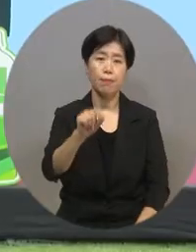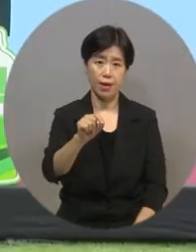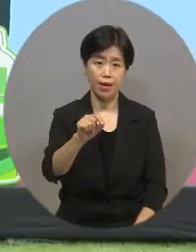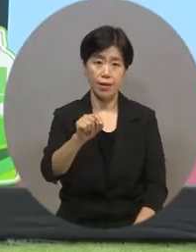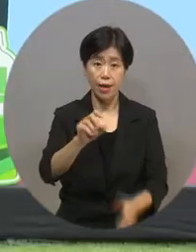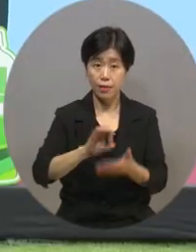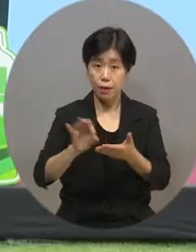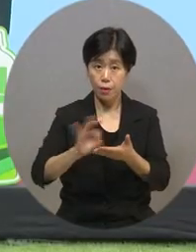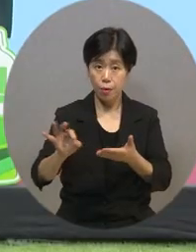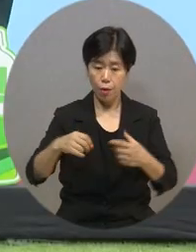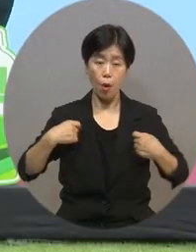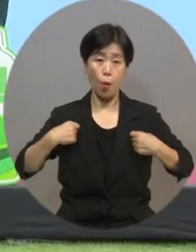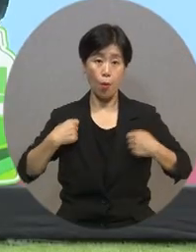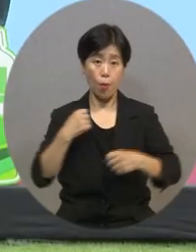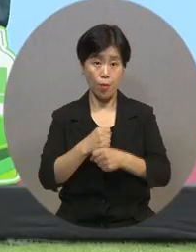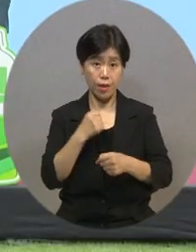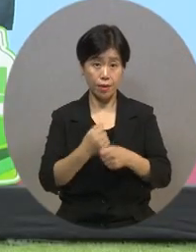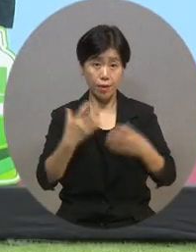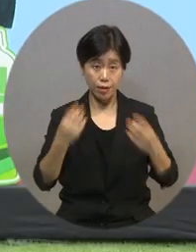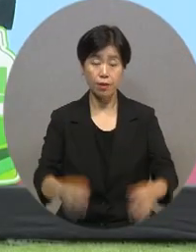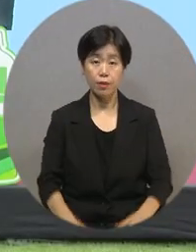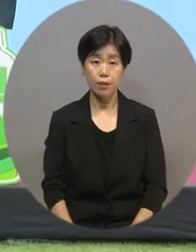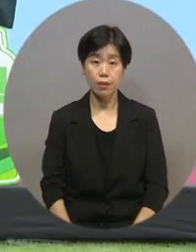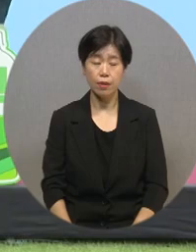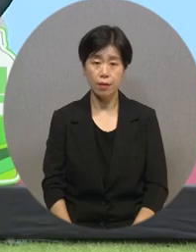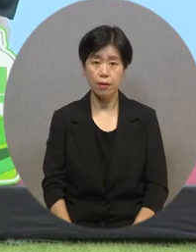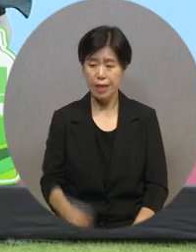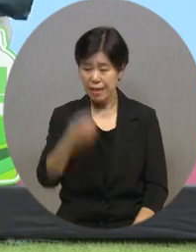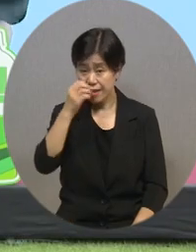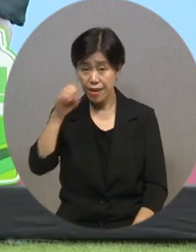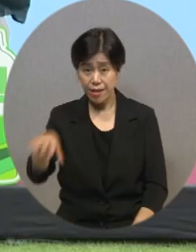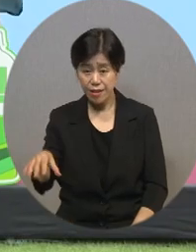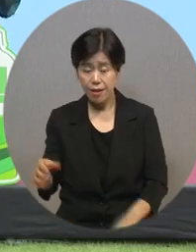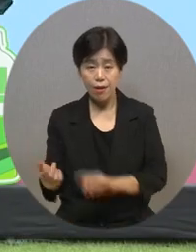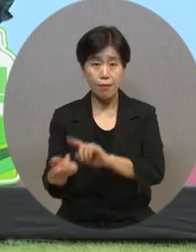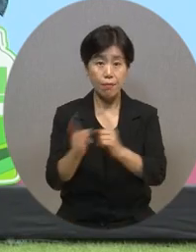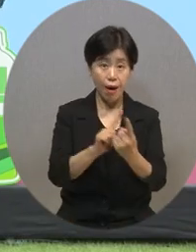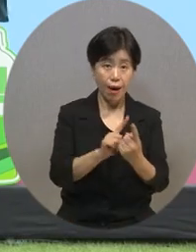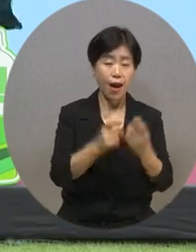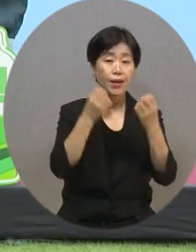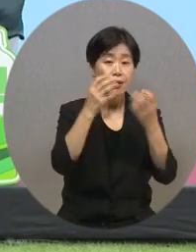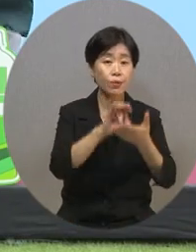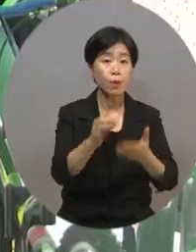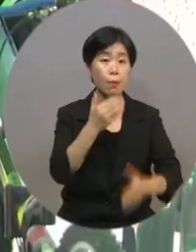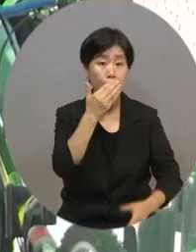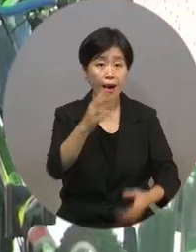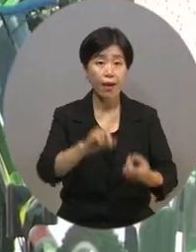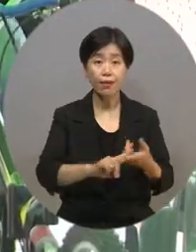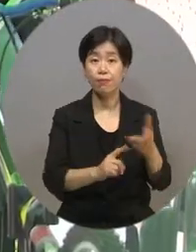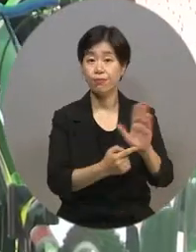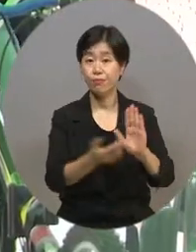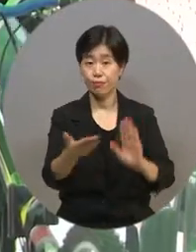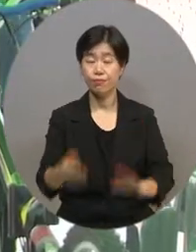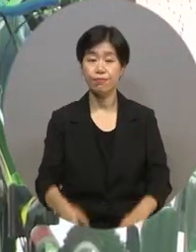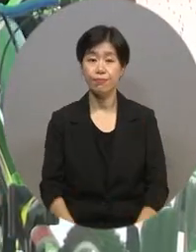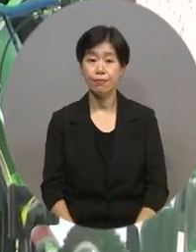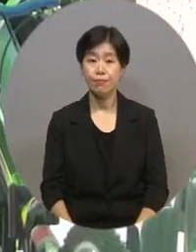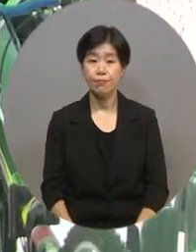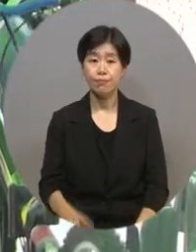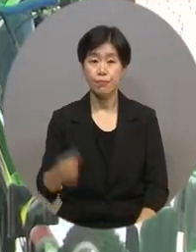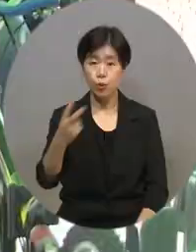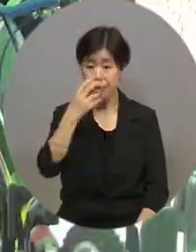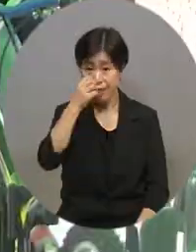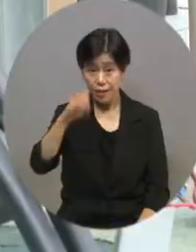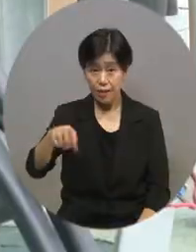티셔츠를 선보여 폐기물이 새로운 자원으로 변할 수 있다는 메시지를 전달했습니다. 부대 행사로 쓰레기